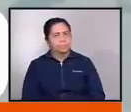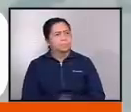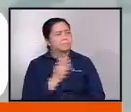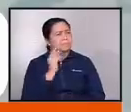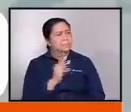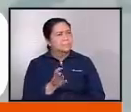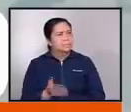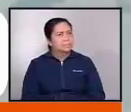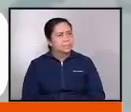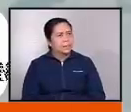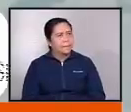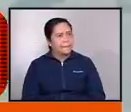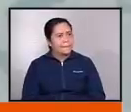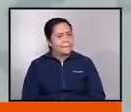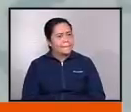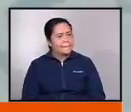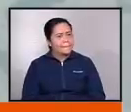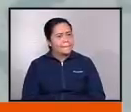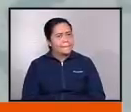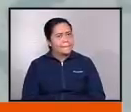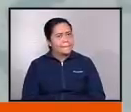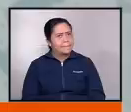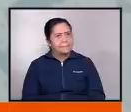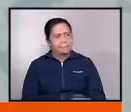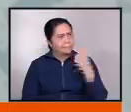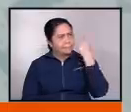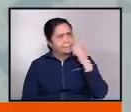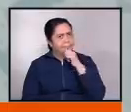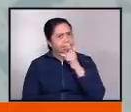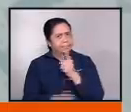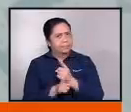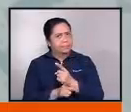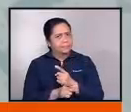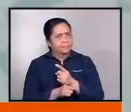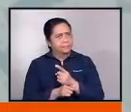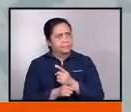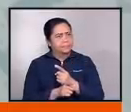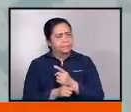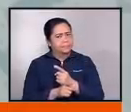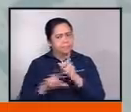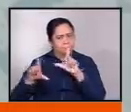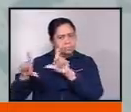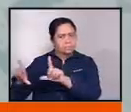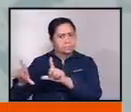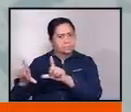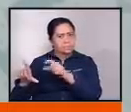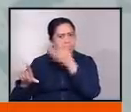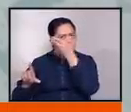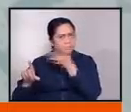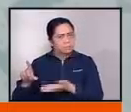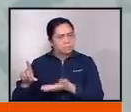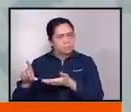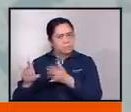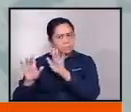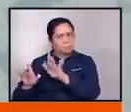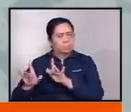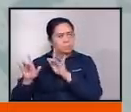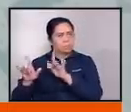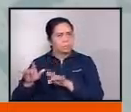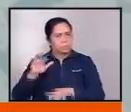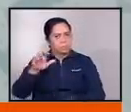Madam. Opo na. Opo. Po, hindi po ata makatarungan, ma'am, na ikakarga po natin dito sa pobre